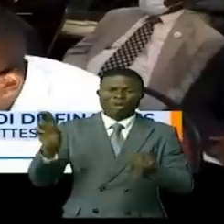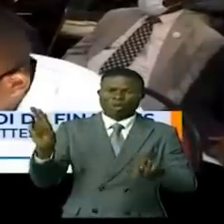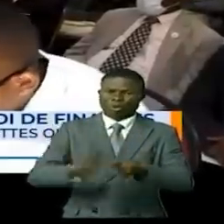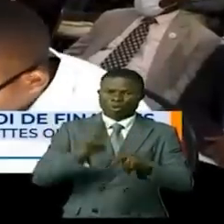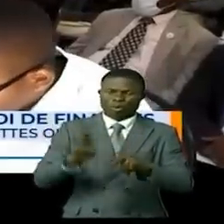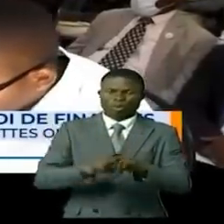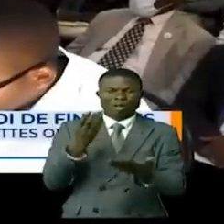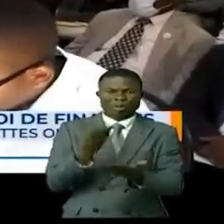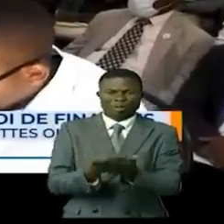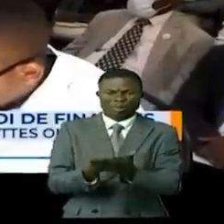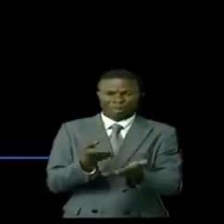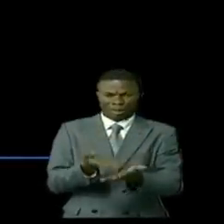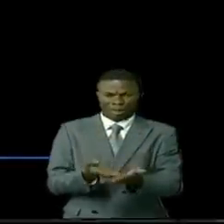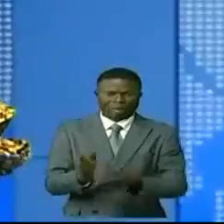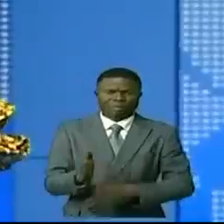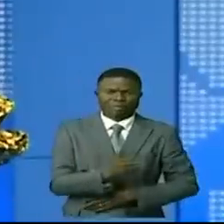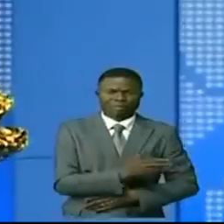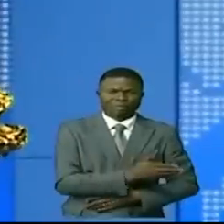du budget.